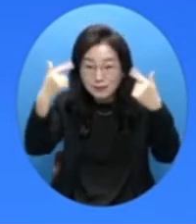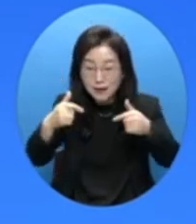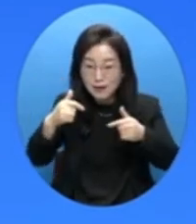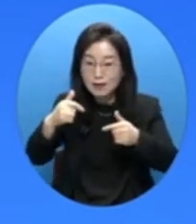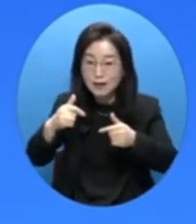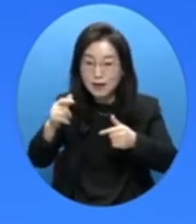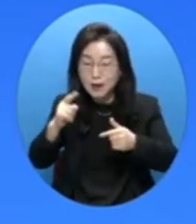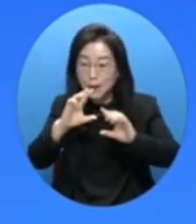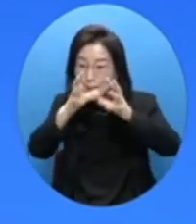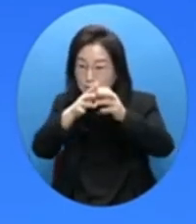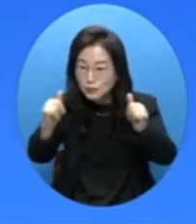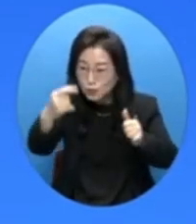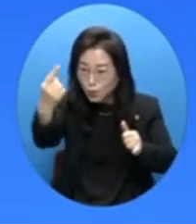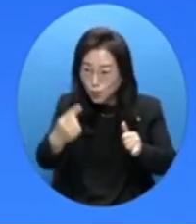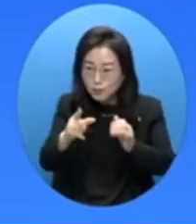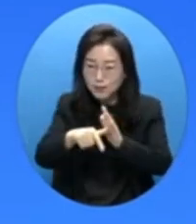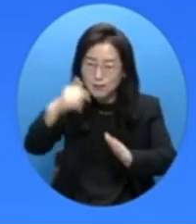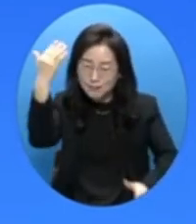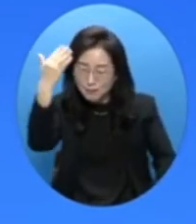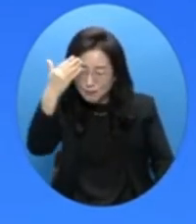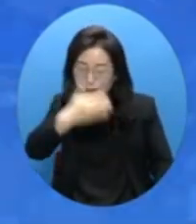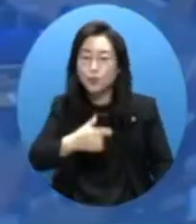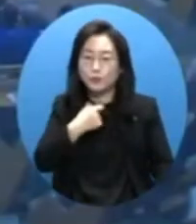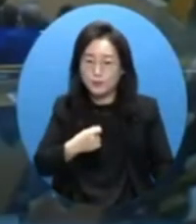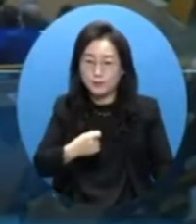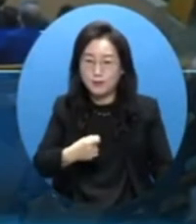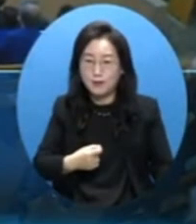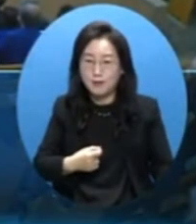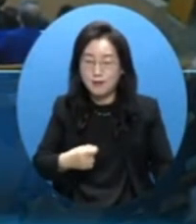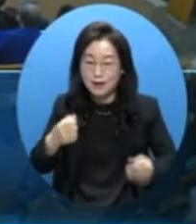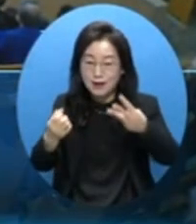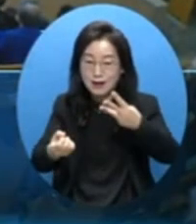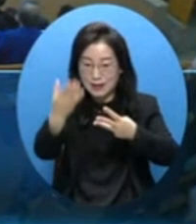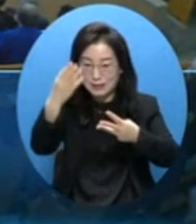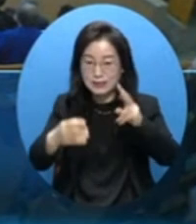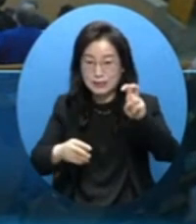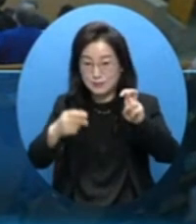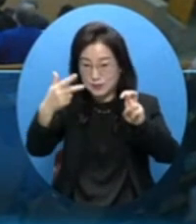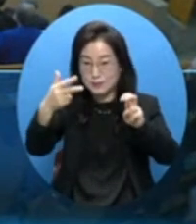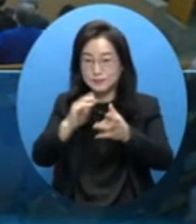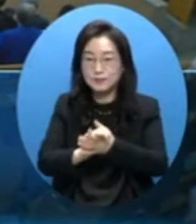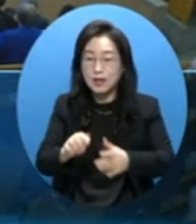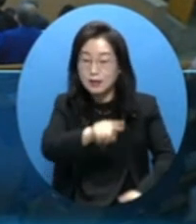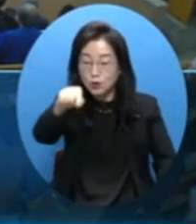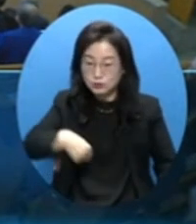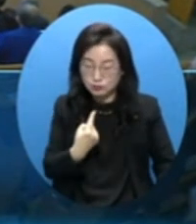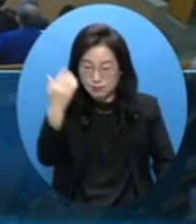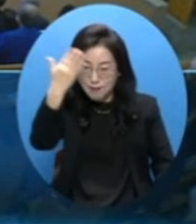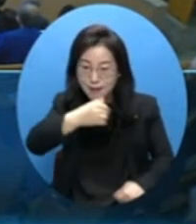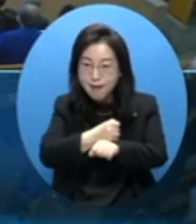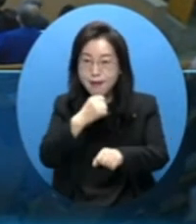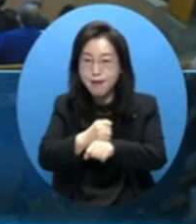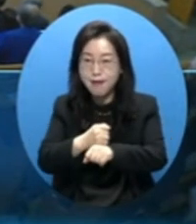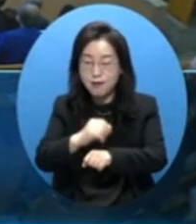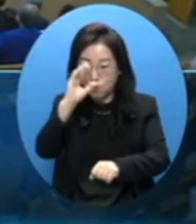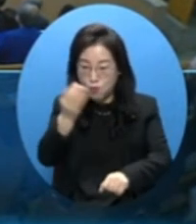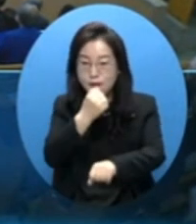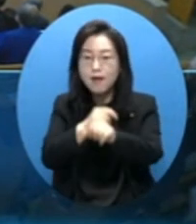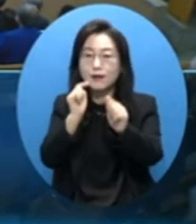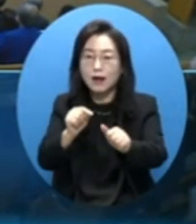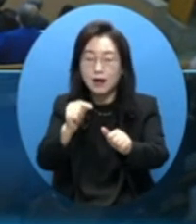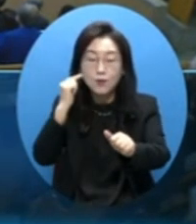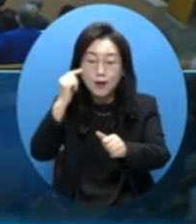하나님 앞에 성결하기를 원하셨습니다 우리의 20장 기절합니다 너희는 스스로 깨끗하게 하여 거룩할지어다 나는 너의